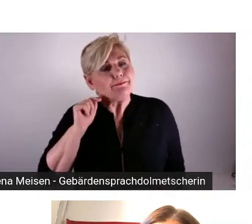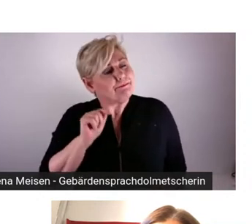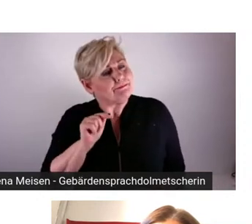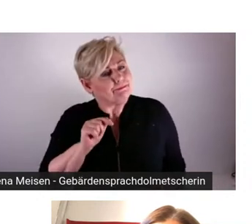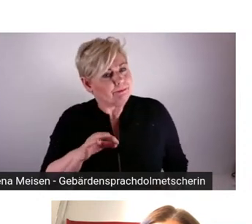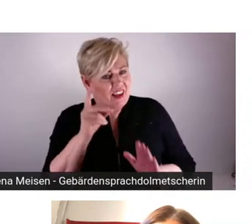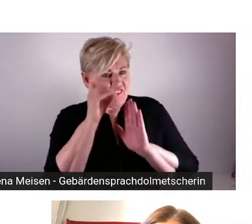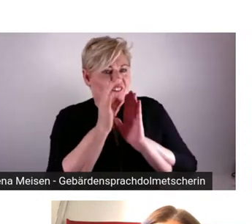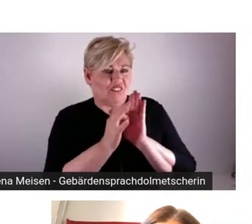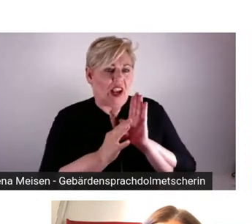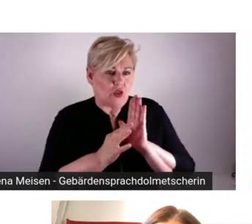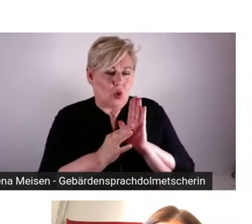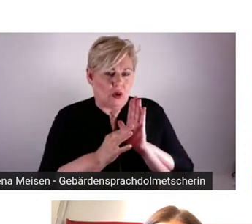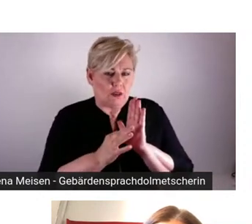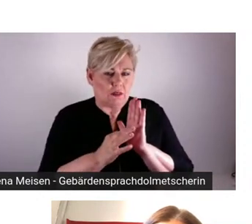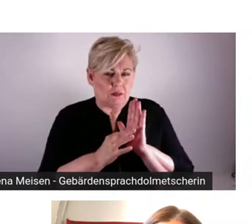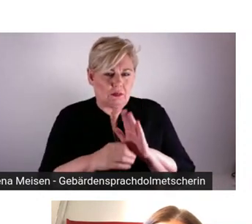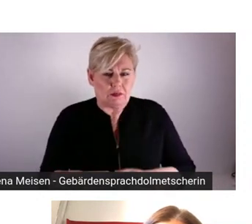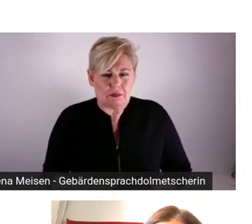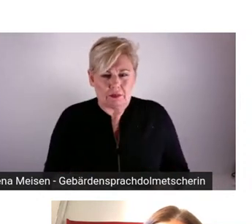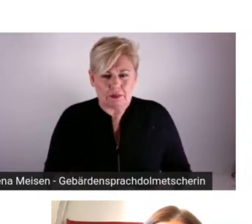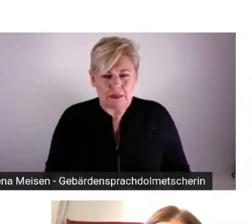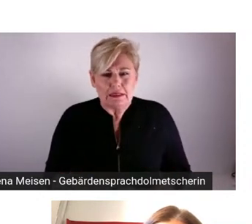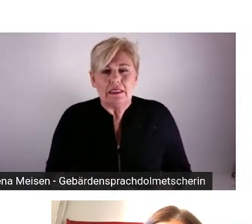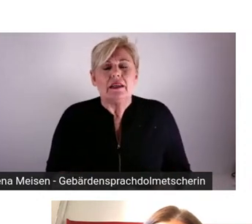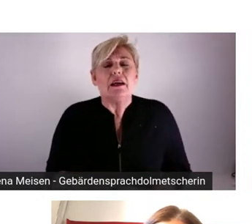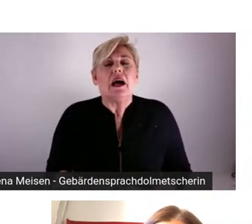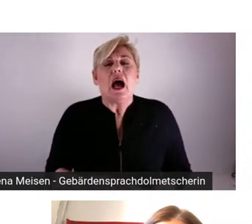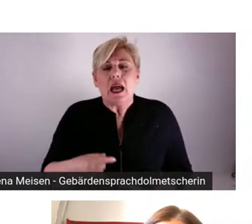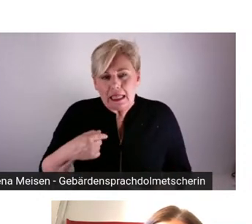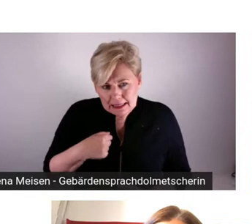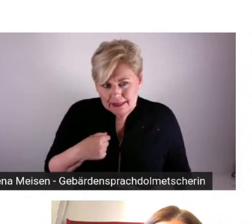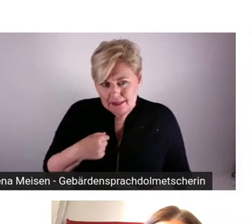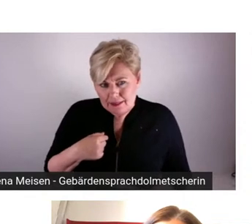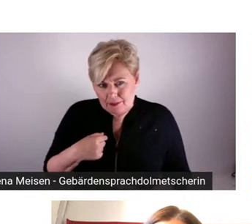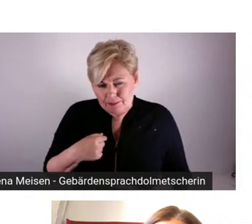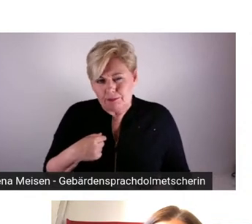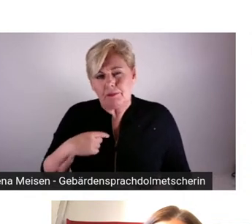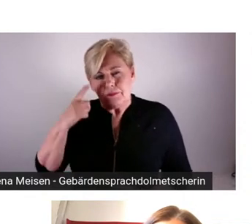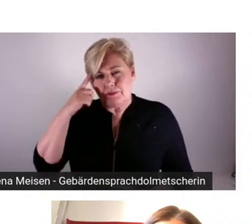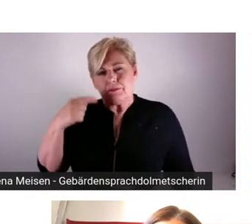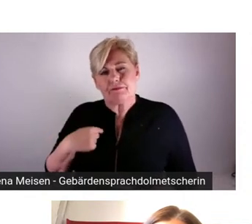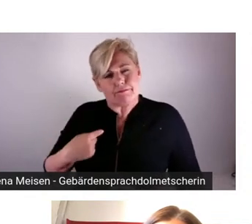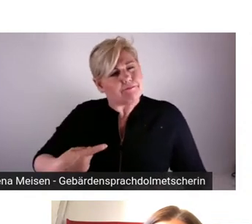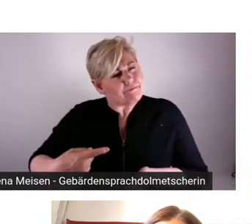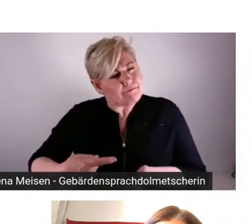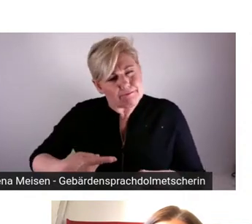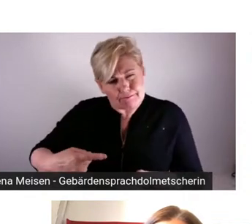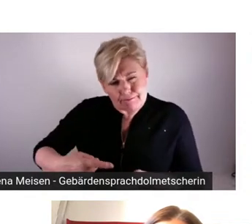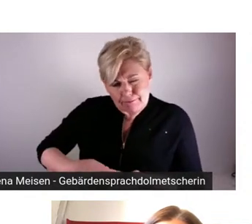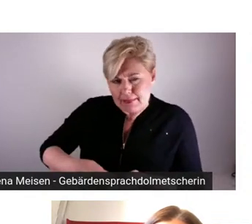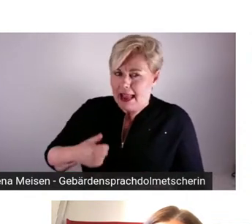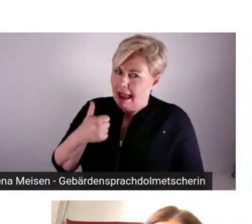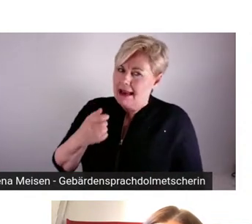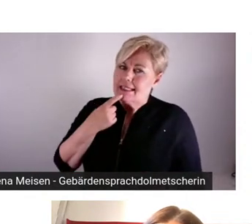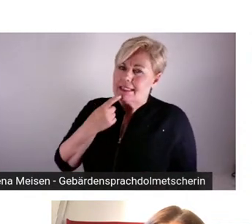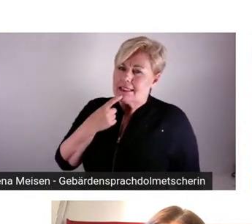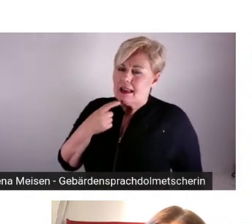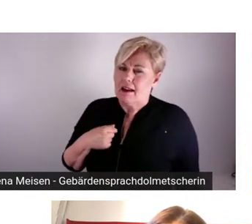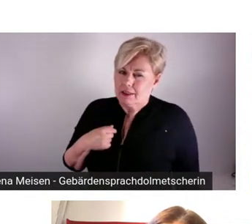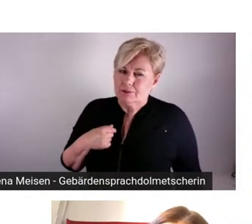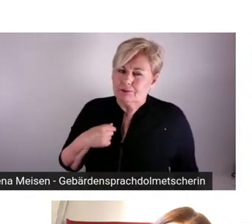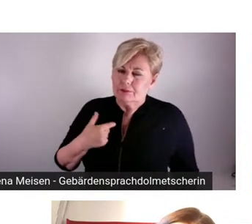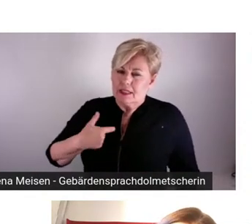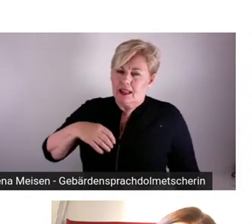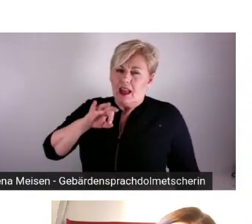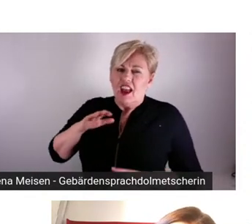sollten uns an der Stelle nicht so einfach machen. Ich plädiere aber für eines und dafür will ich politisch einsetzen und habe da meine Fraktion und